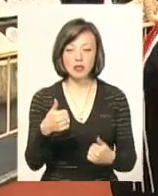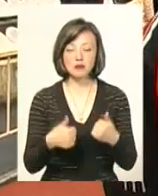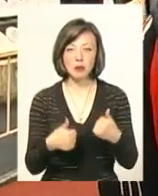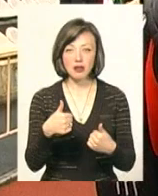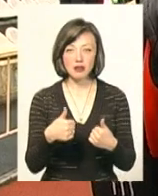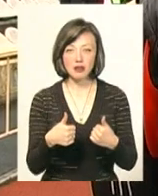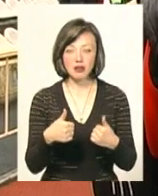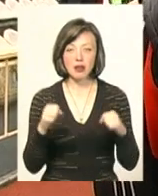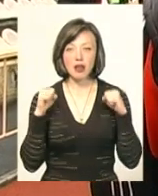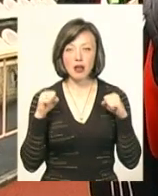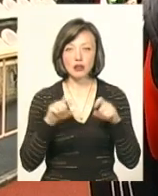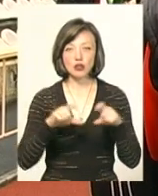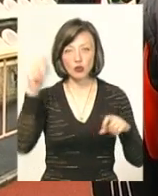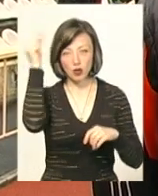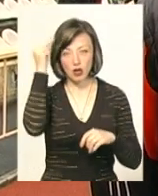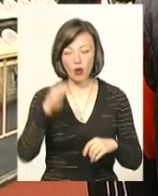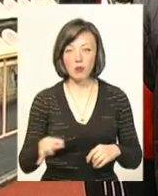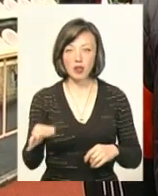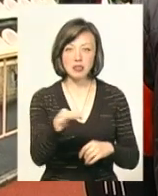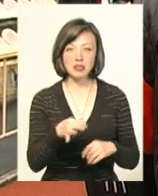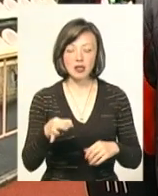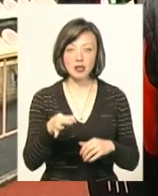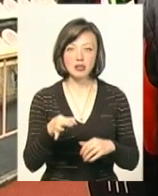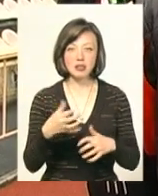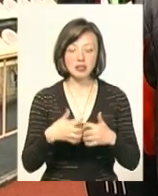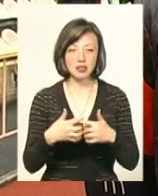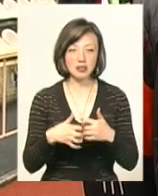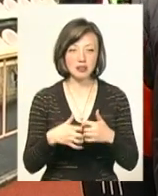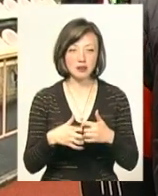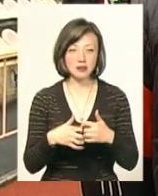спартакіада школярів, обласна спартакіада, це